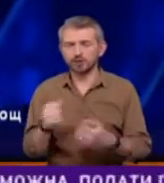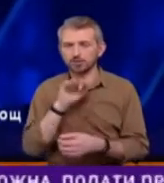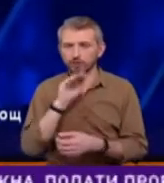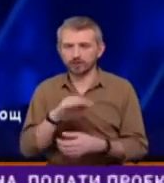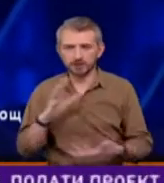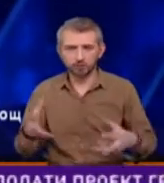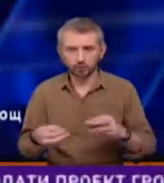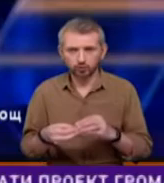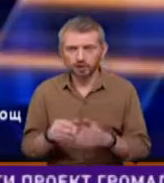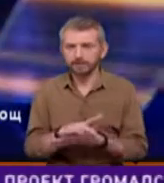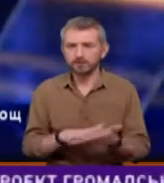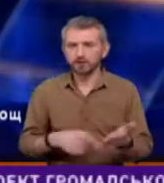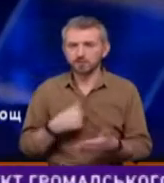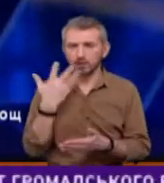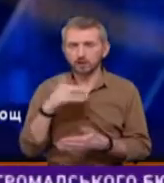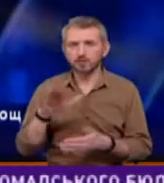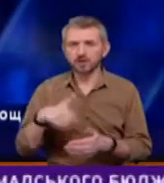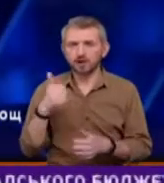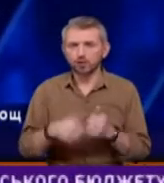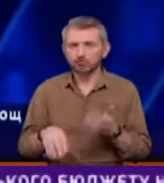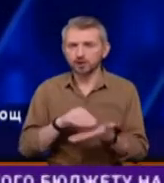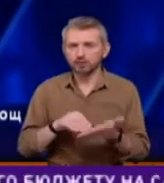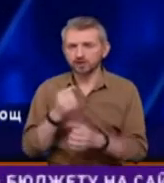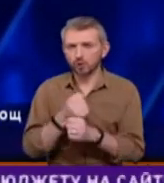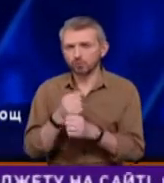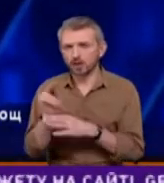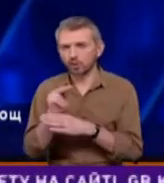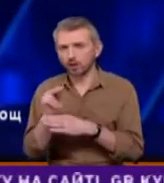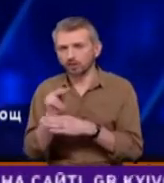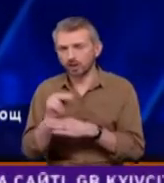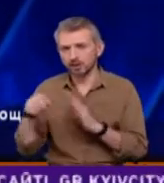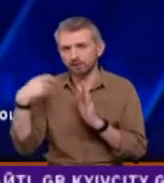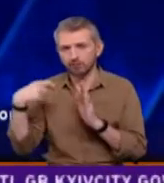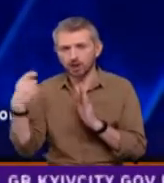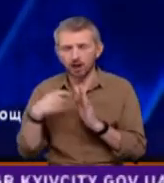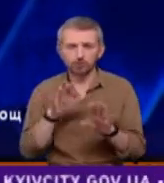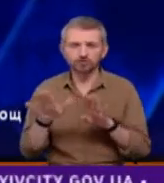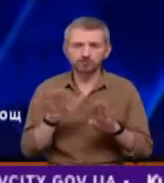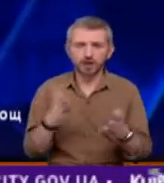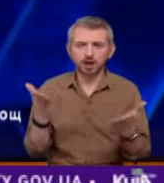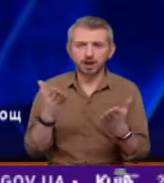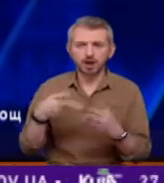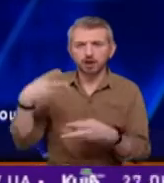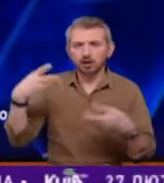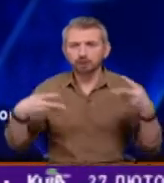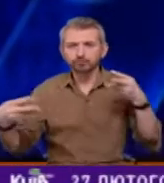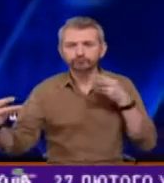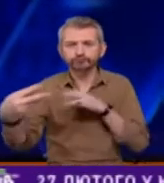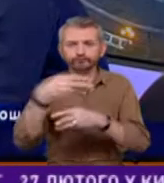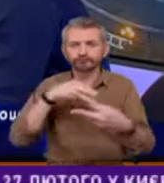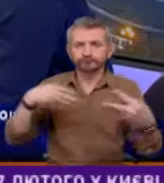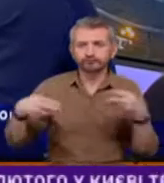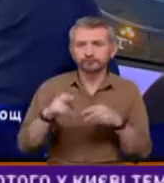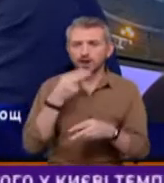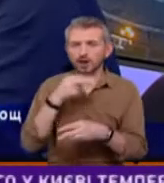професійний продукт. Вибачте мене, коли ми після кожної репетиції робили коригування в операторах, в режисерах, яка камера звідки знімає, як краще